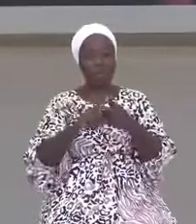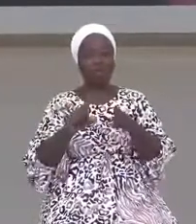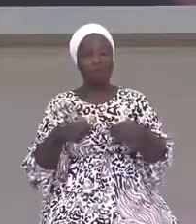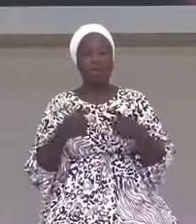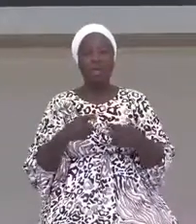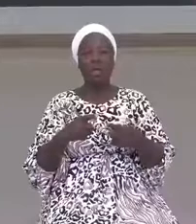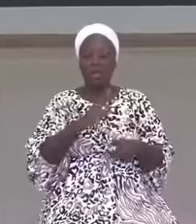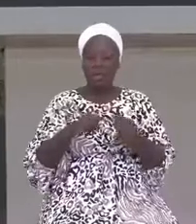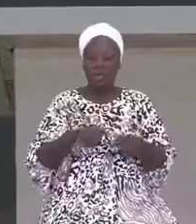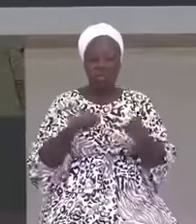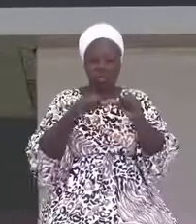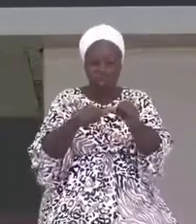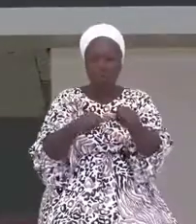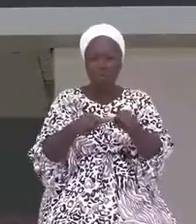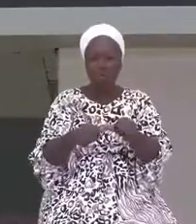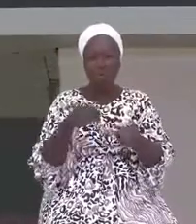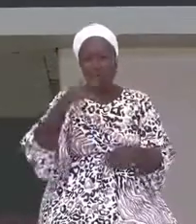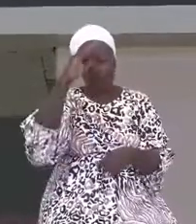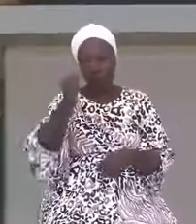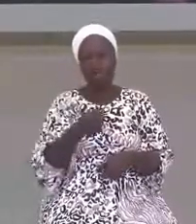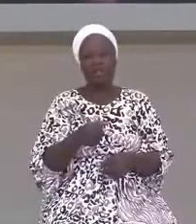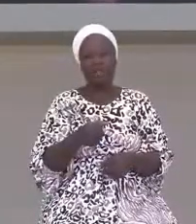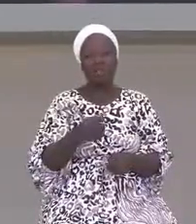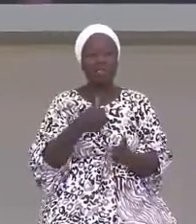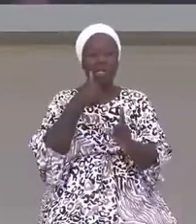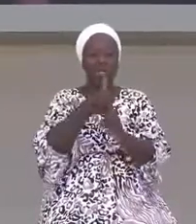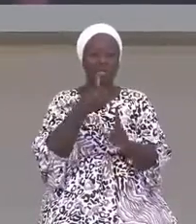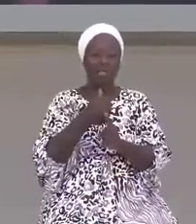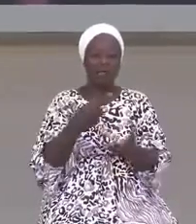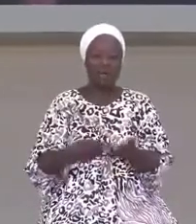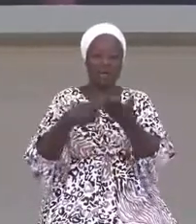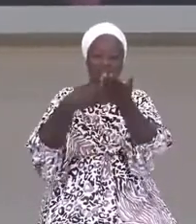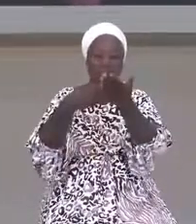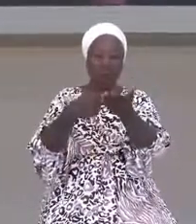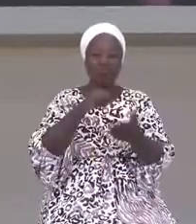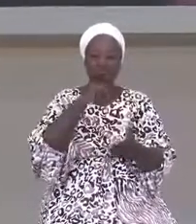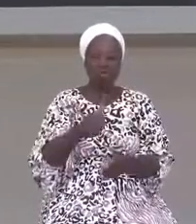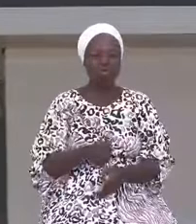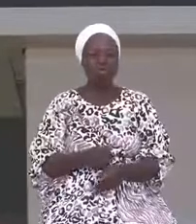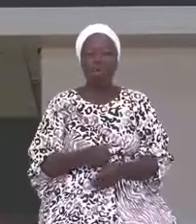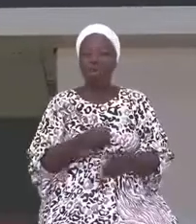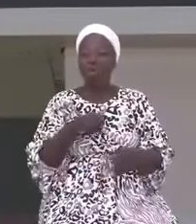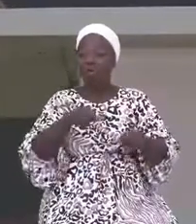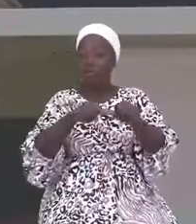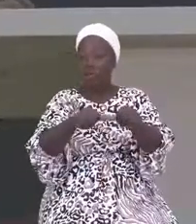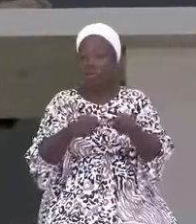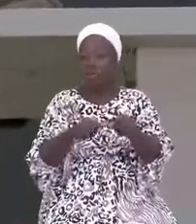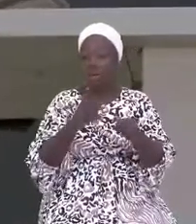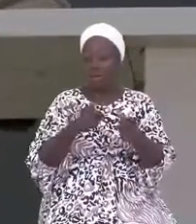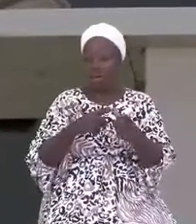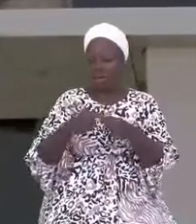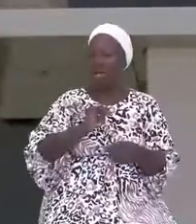de l'auto recommandation de l'homme inconsistant et Didier à Christ je suis là je suis là